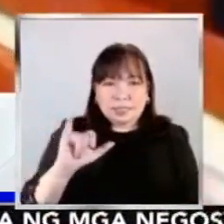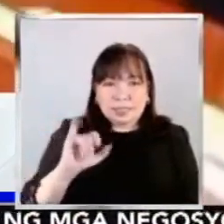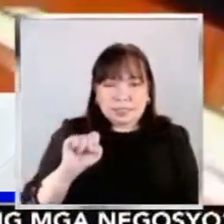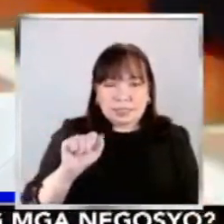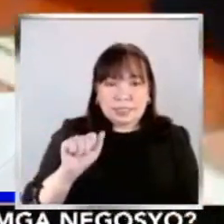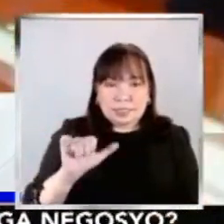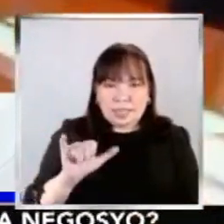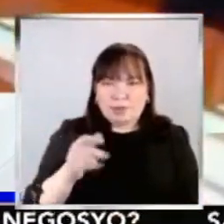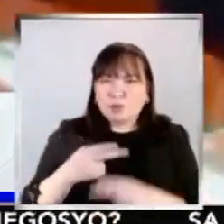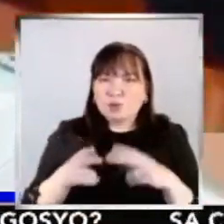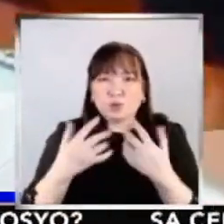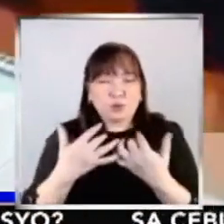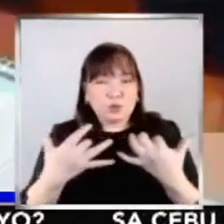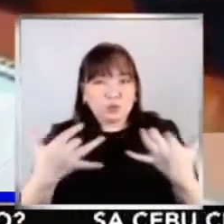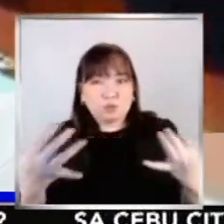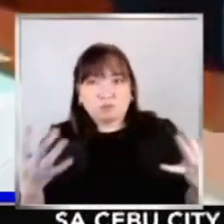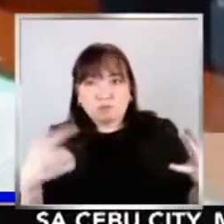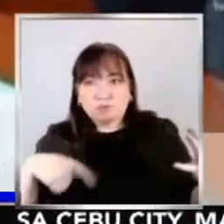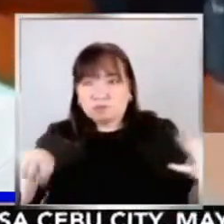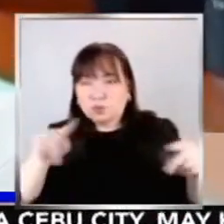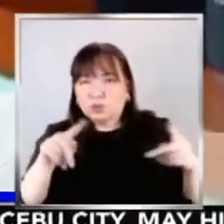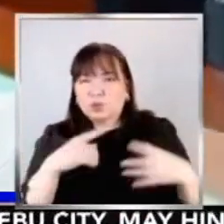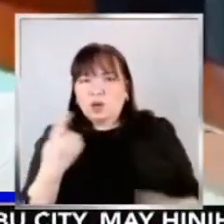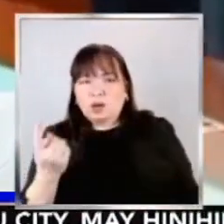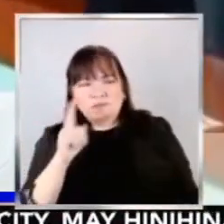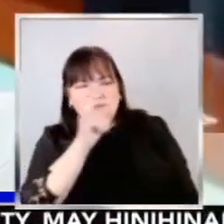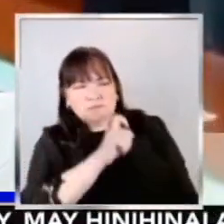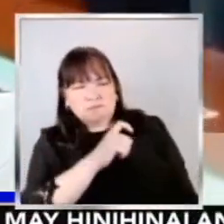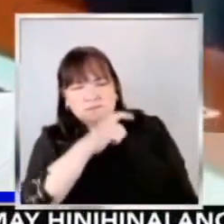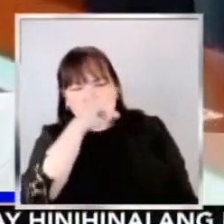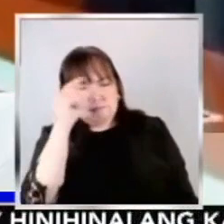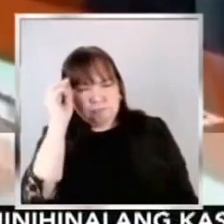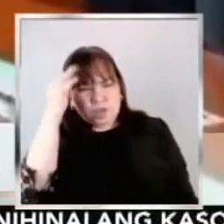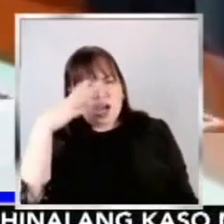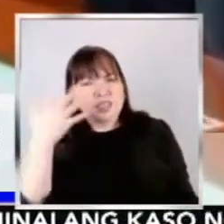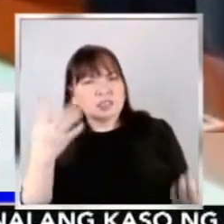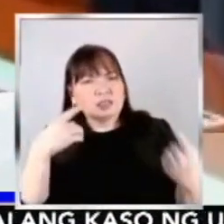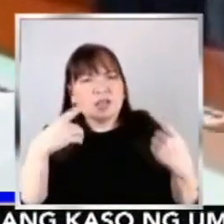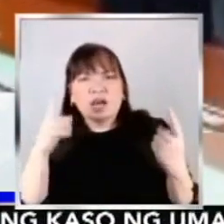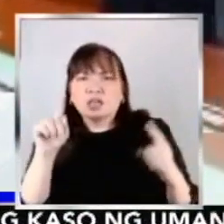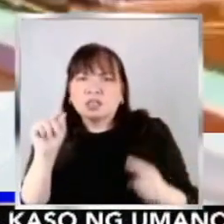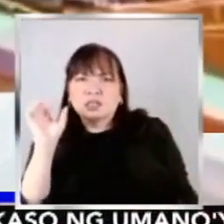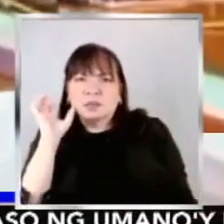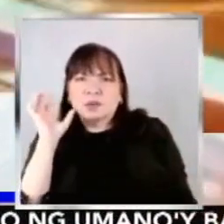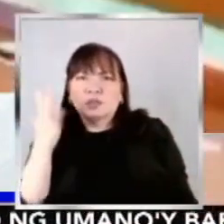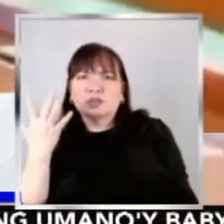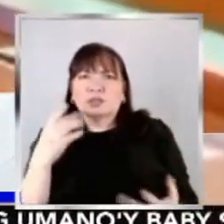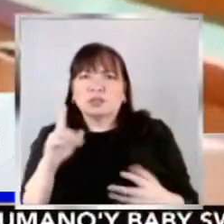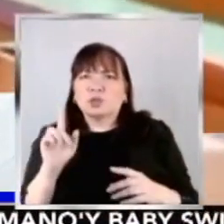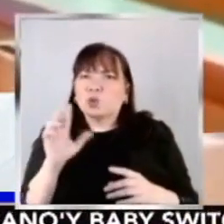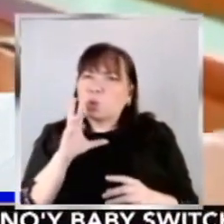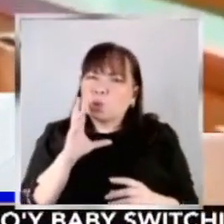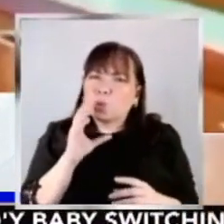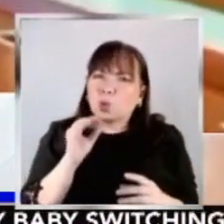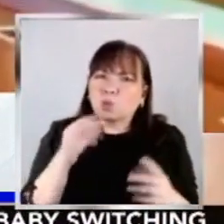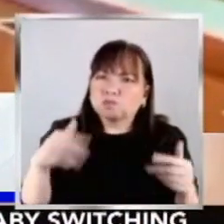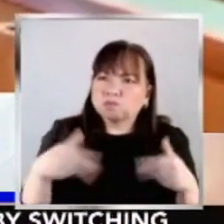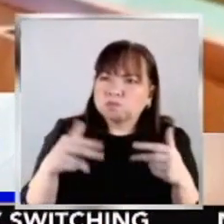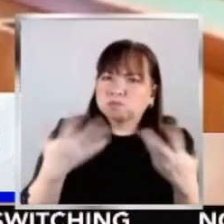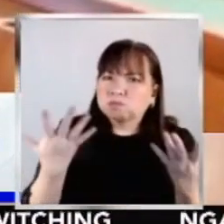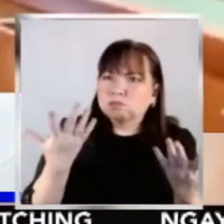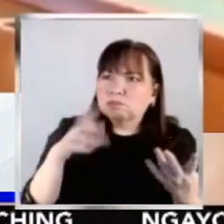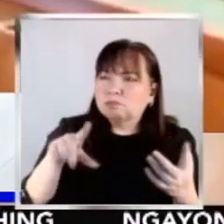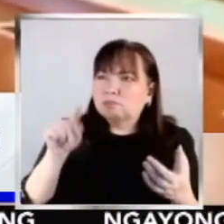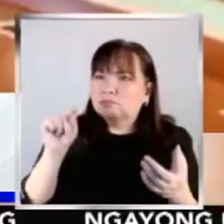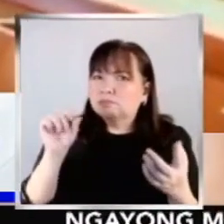naman sa Kapitolyo, tinanong si Lacson tungkol sa mga nawawalang sabongero na iniimbestigahan ngayon ng senador. Ayon kay Lacson, tiniyak naman